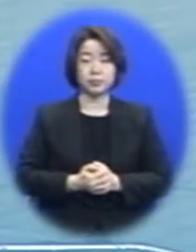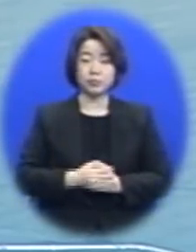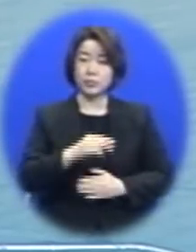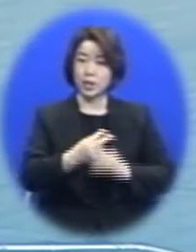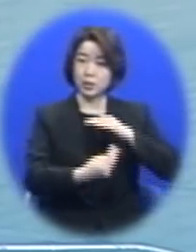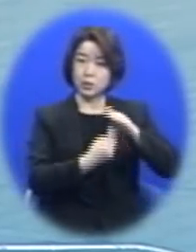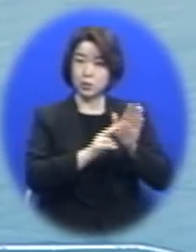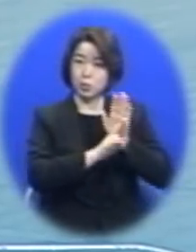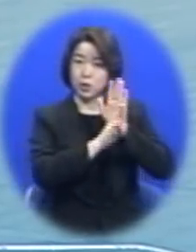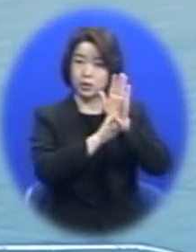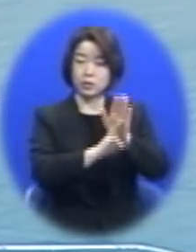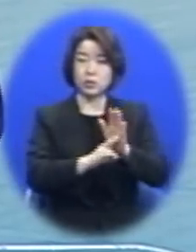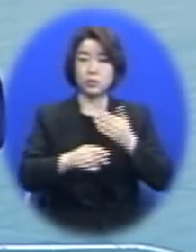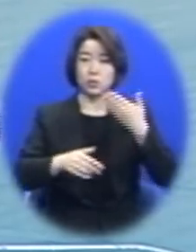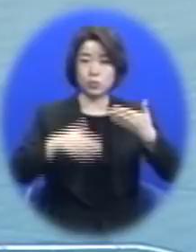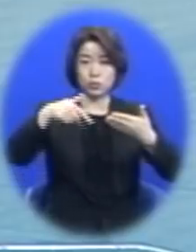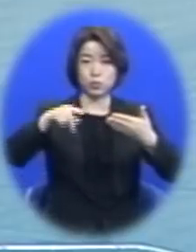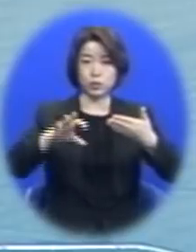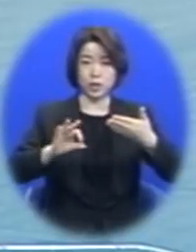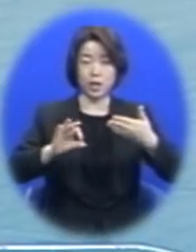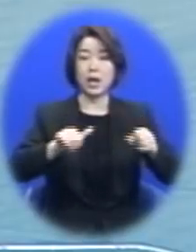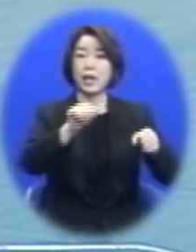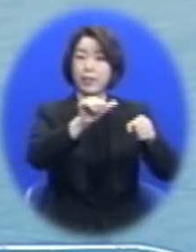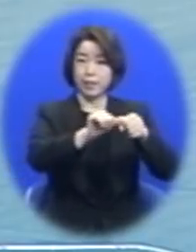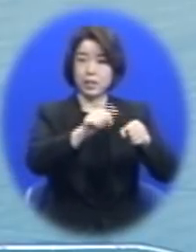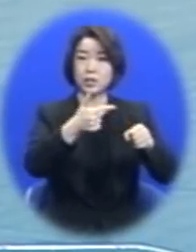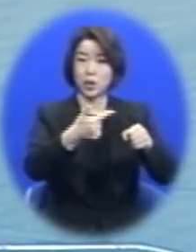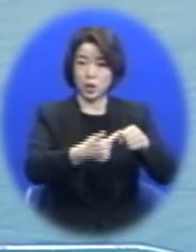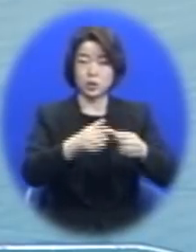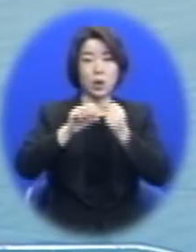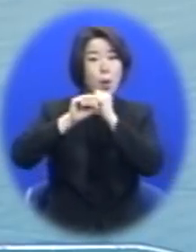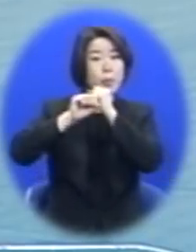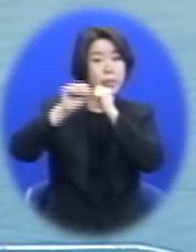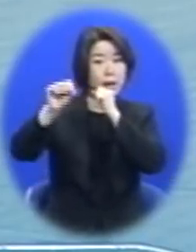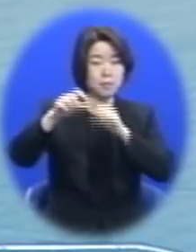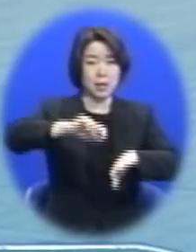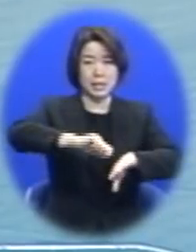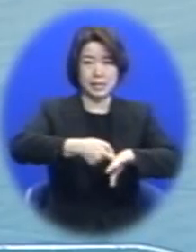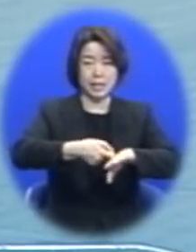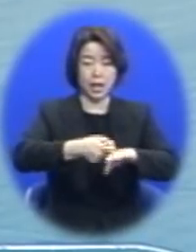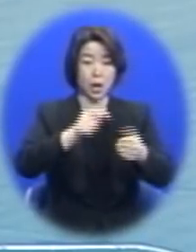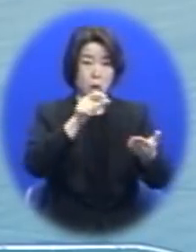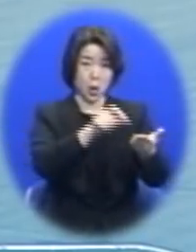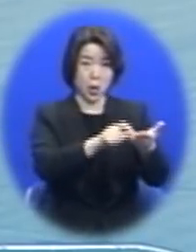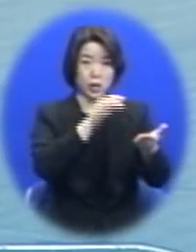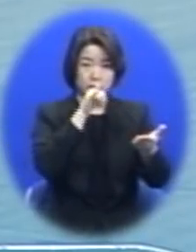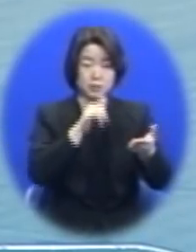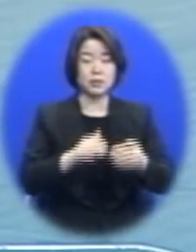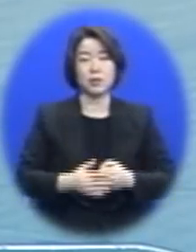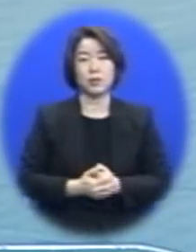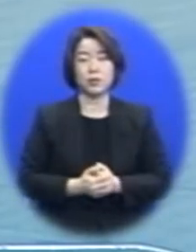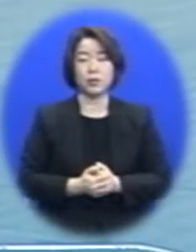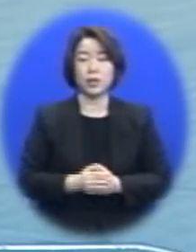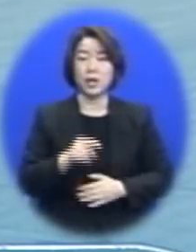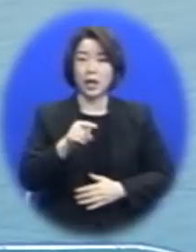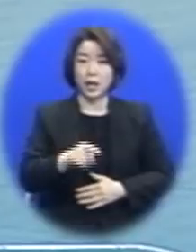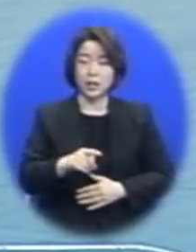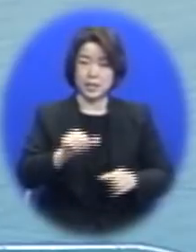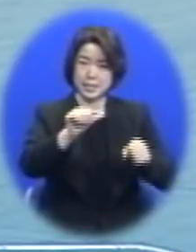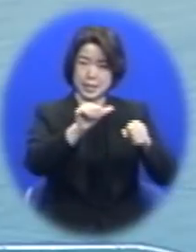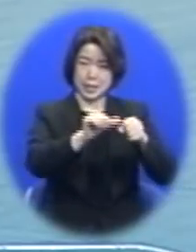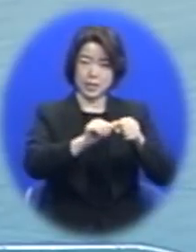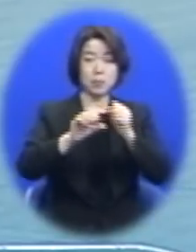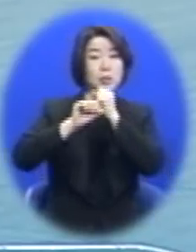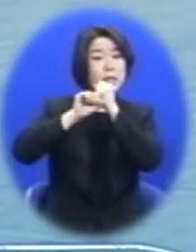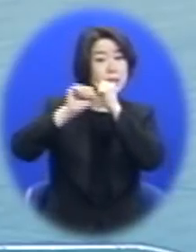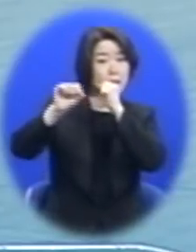이요한 기지로 구장에 는 다섯번째 여섯번째 나팔 재앙 이 나옵니다 2 에 다섯 번째